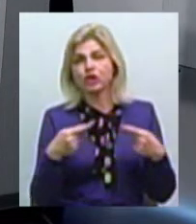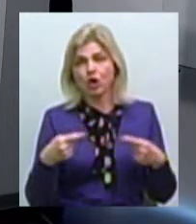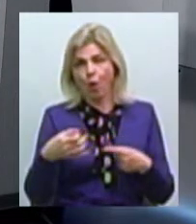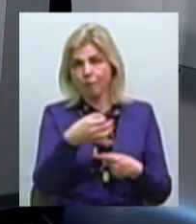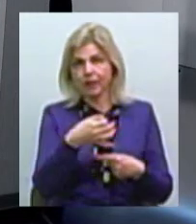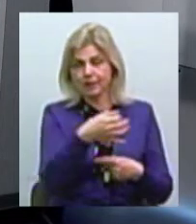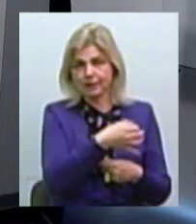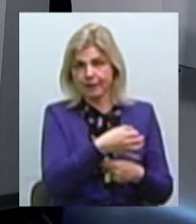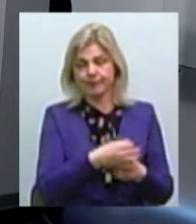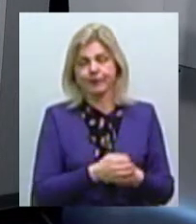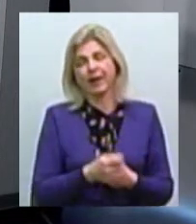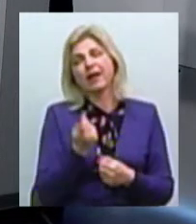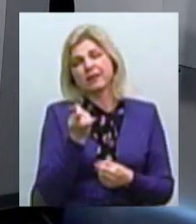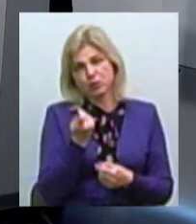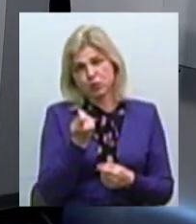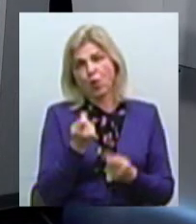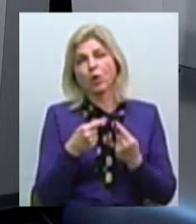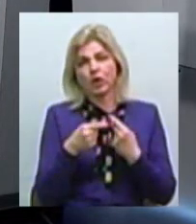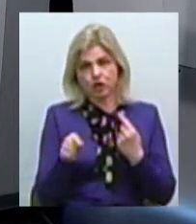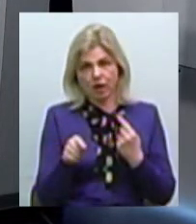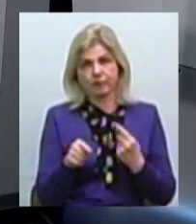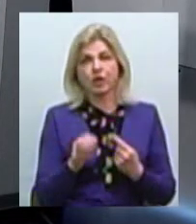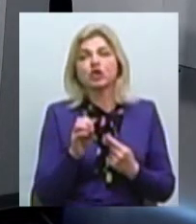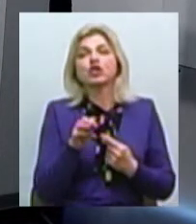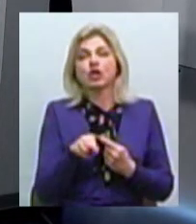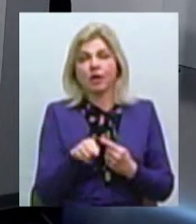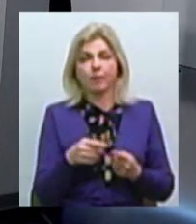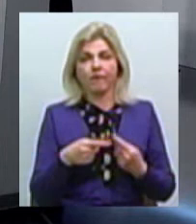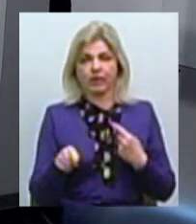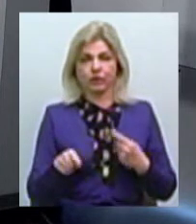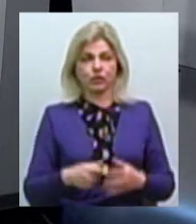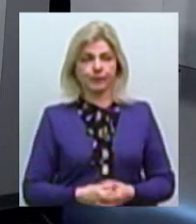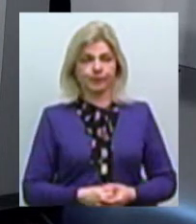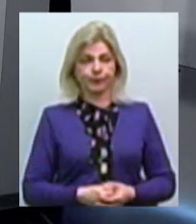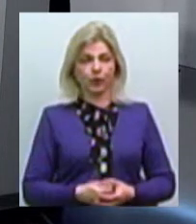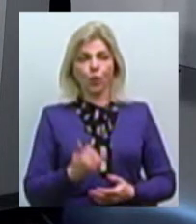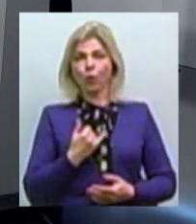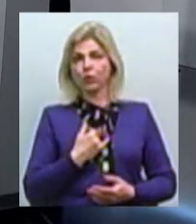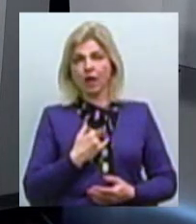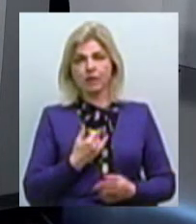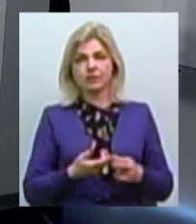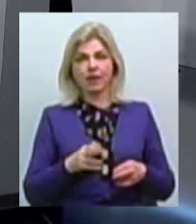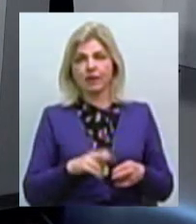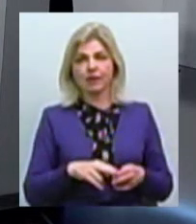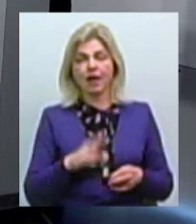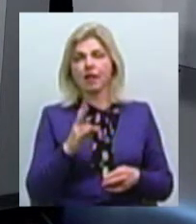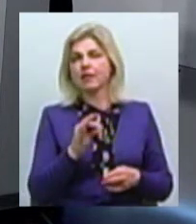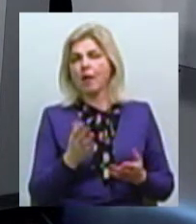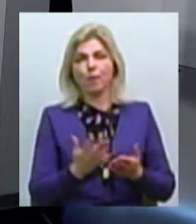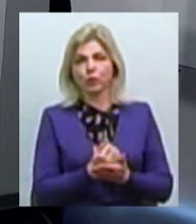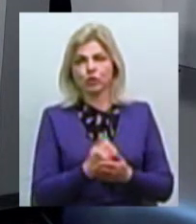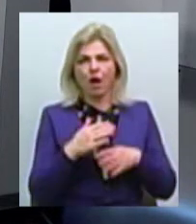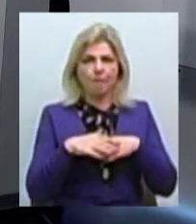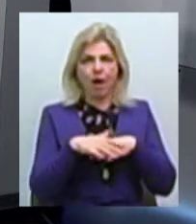все чуть-чуть отличаемся ну у нас это не приобрело массового